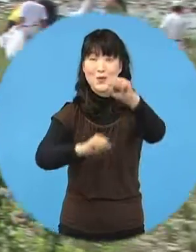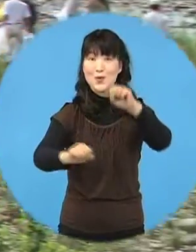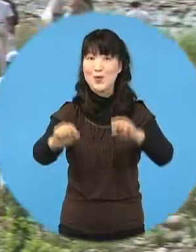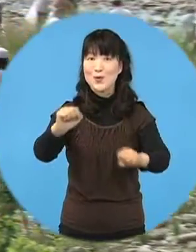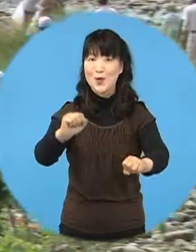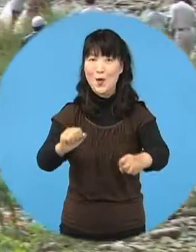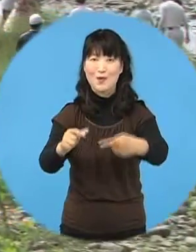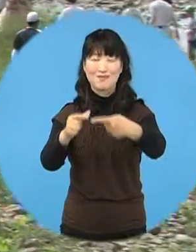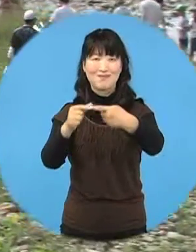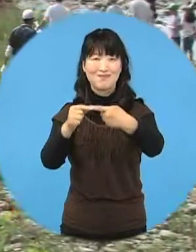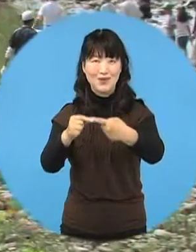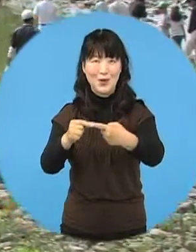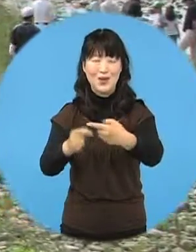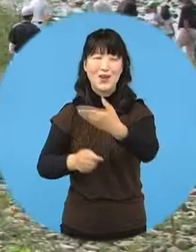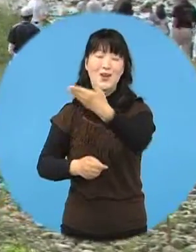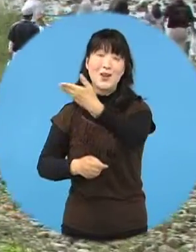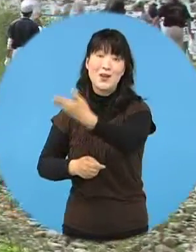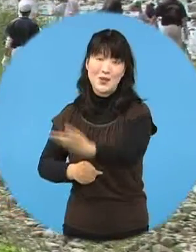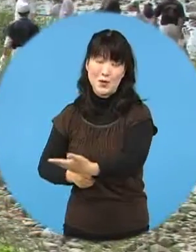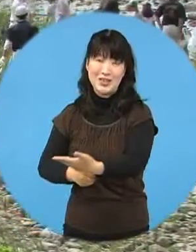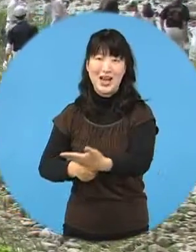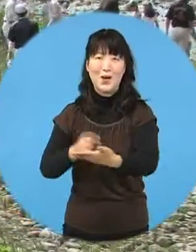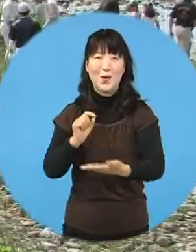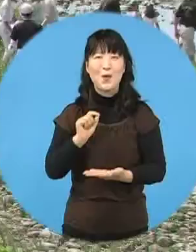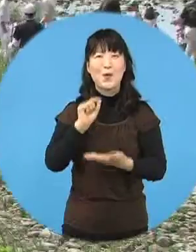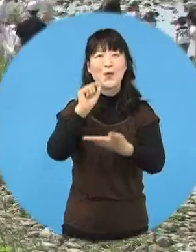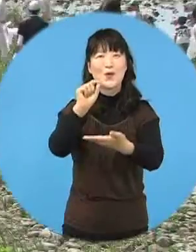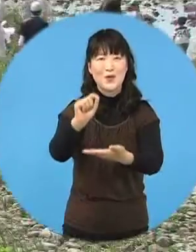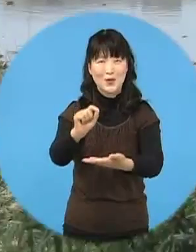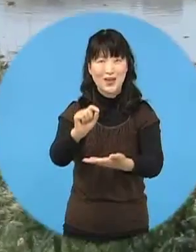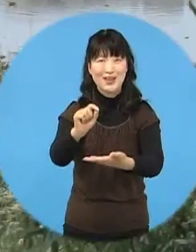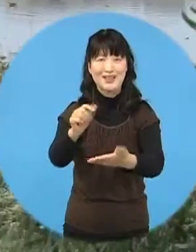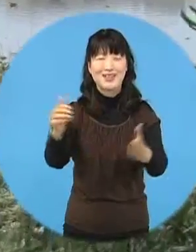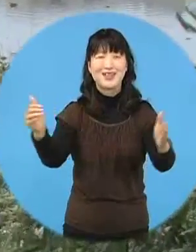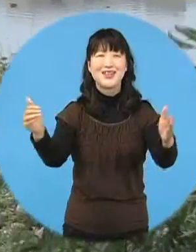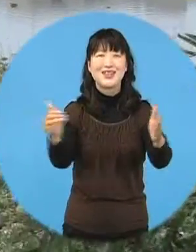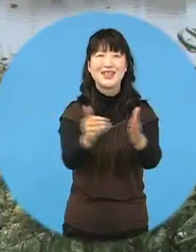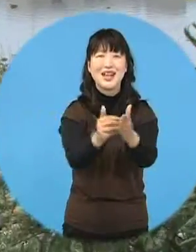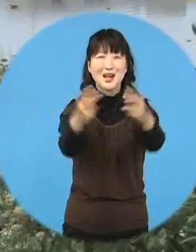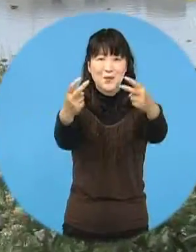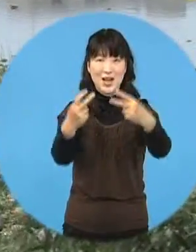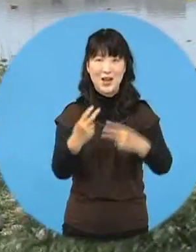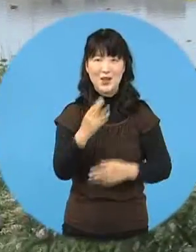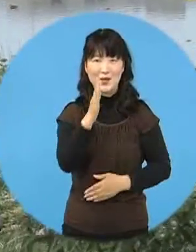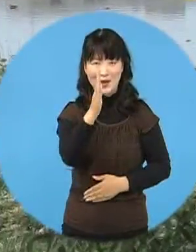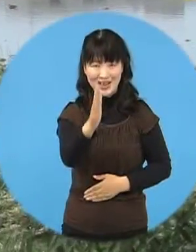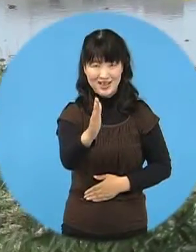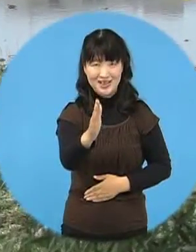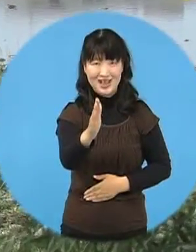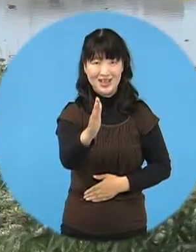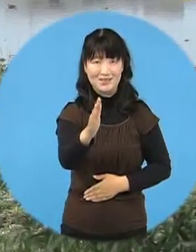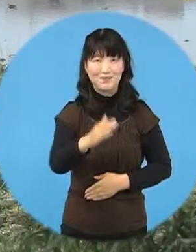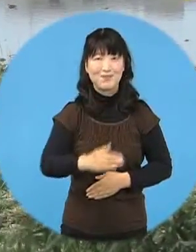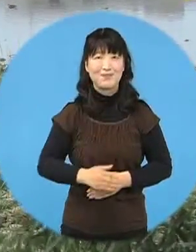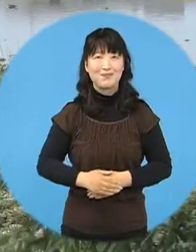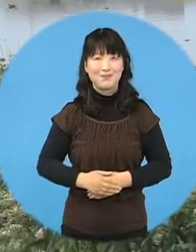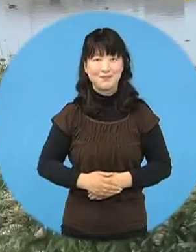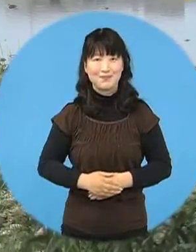。その他の内容はご覧の通りです。どうぞ最後までご覧ください。